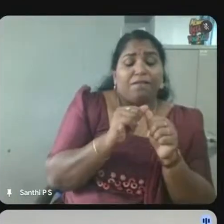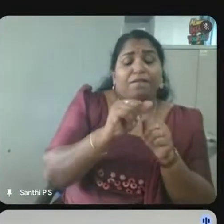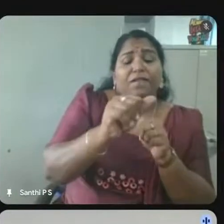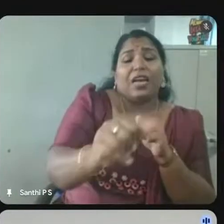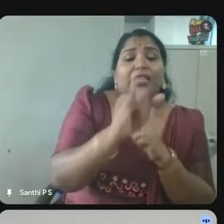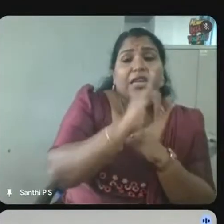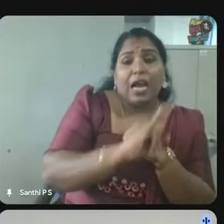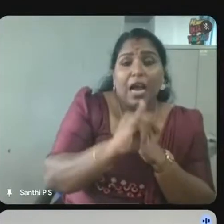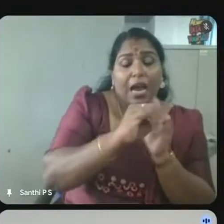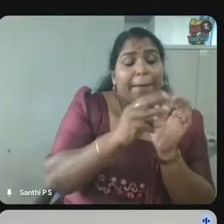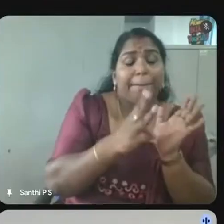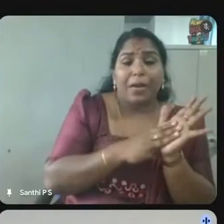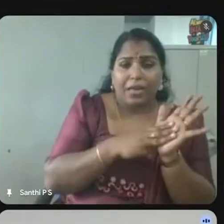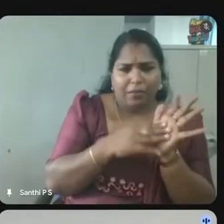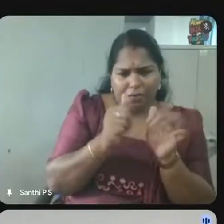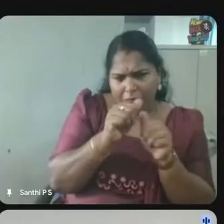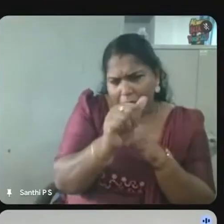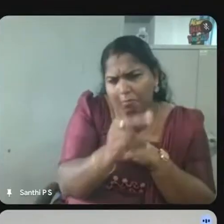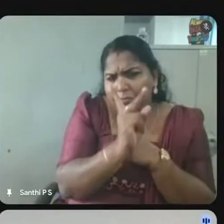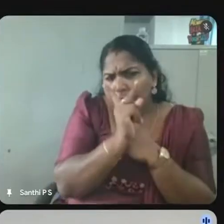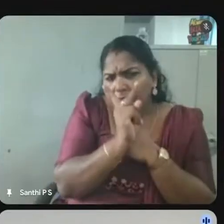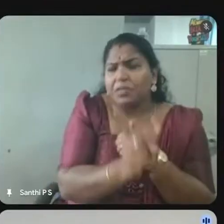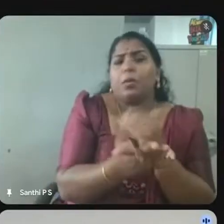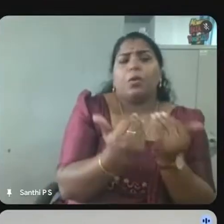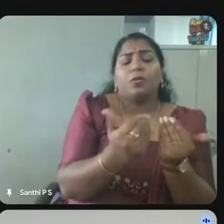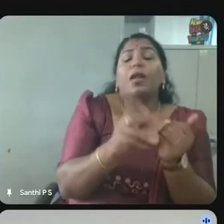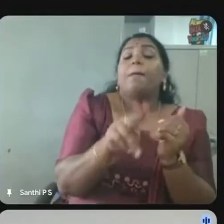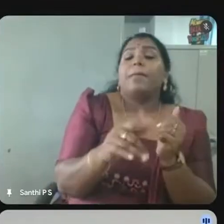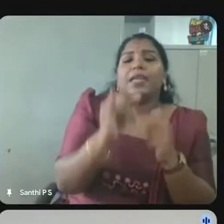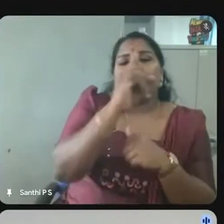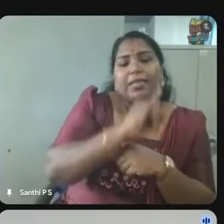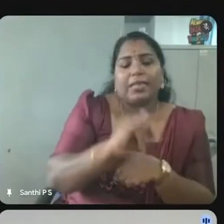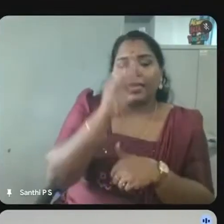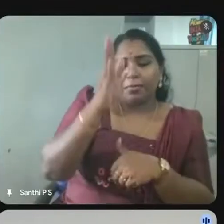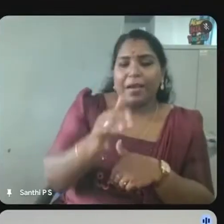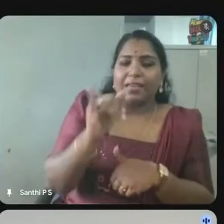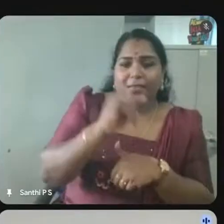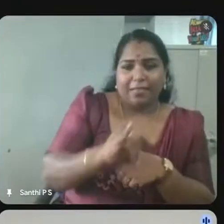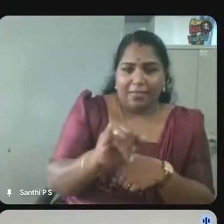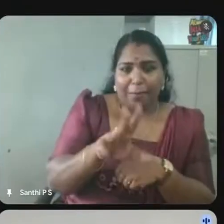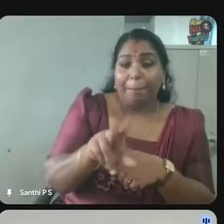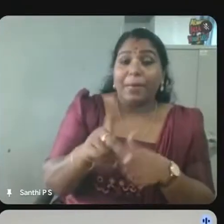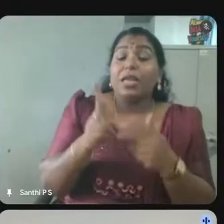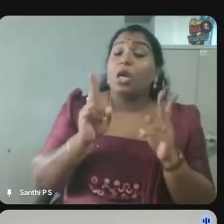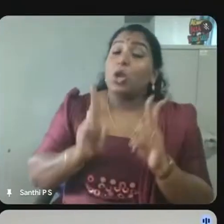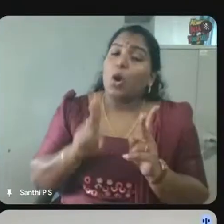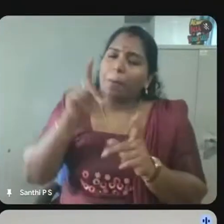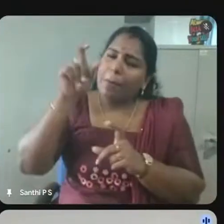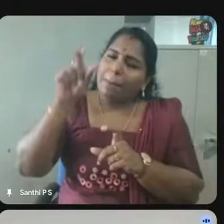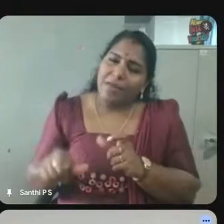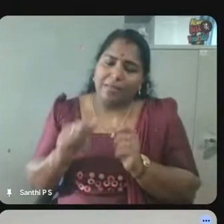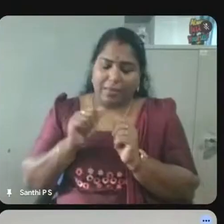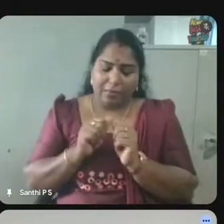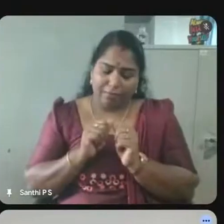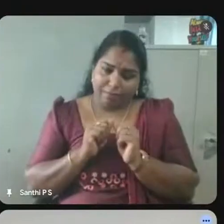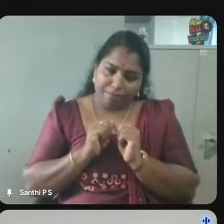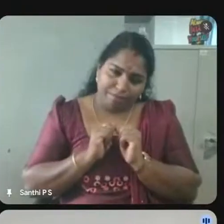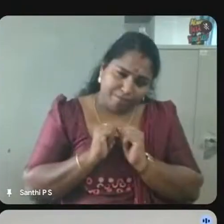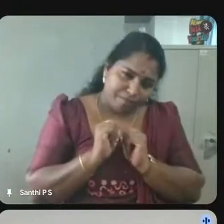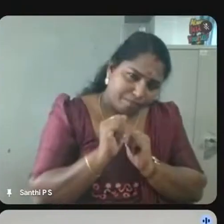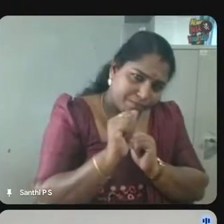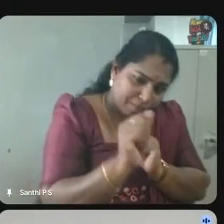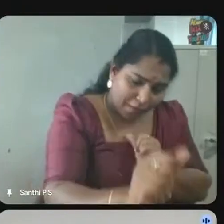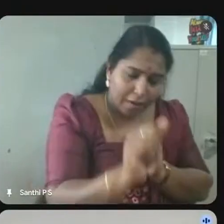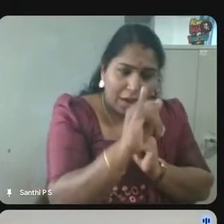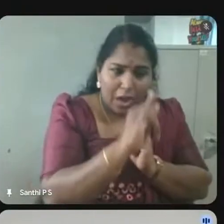നമ്മൾ അതിനെ 6/60 എന്നാണ് പറയുന്നത്. അതിന്റെ ഒരു അർത്ഥം എന്താണെന്ന് വെച്ചാൽ, ഒരു നോർമൽ ആൾക്ക് അത് 60 മീറ്ററിൽ കാണാൻ പറ്റുന്ന